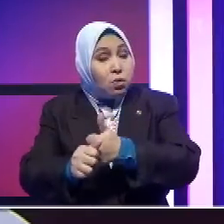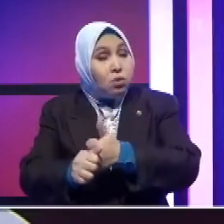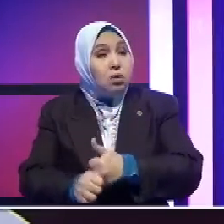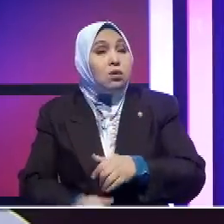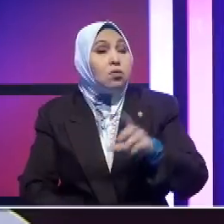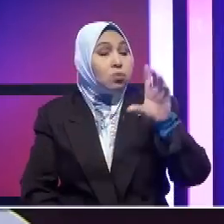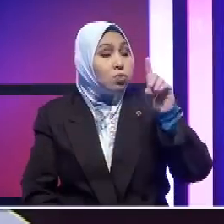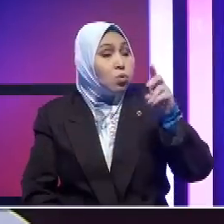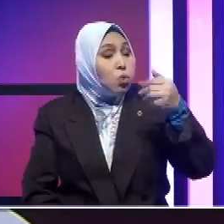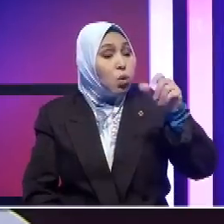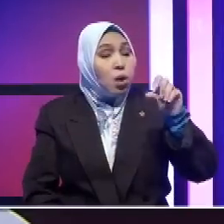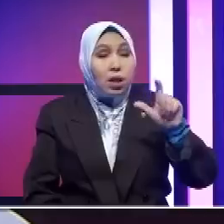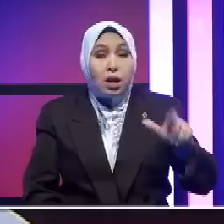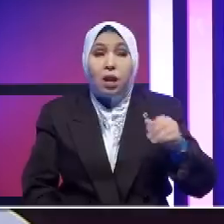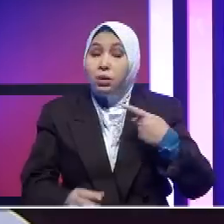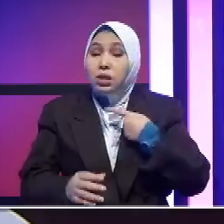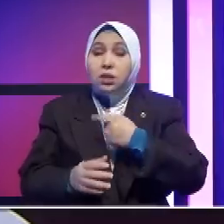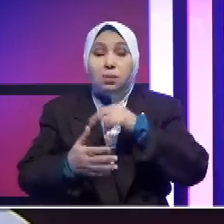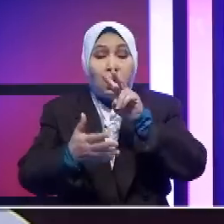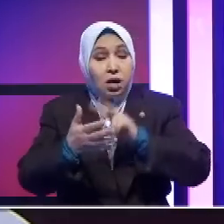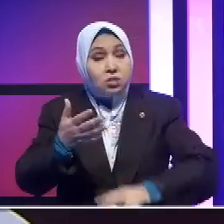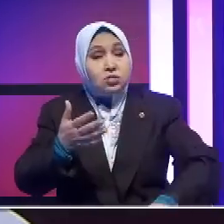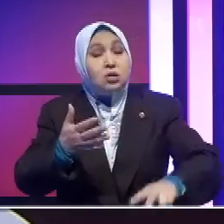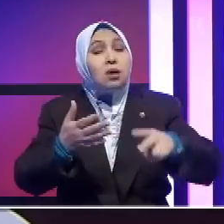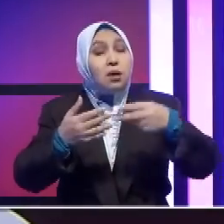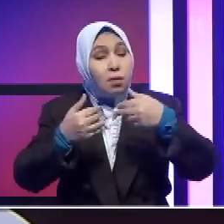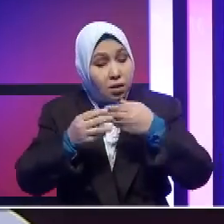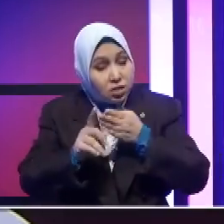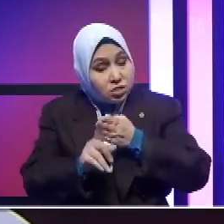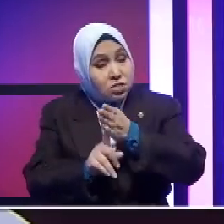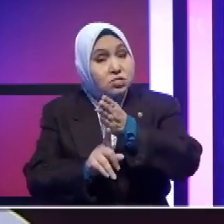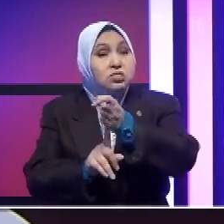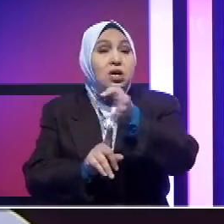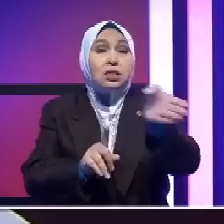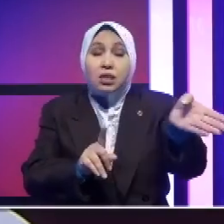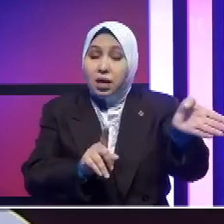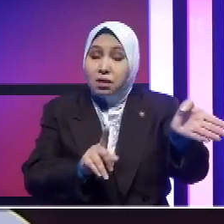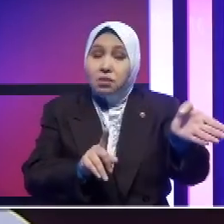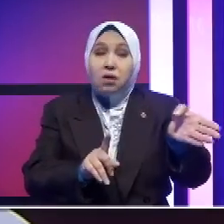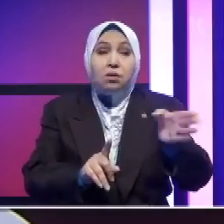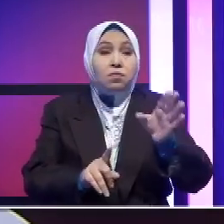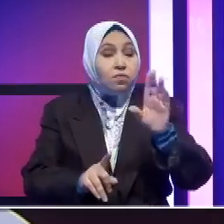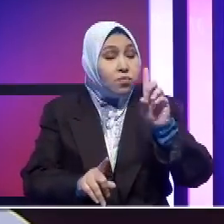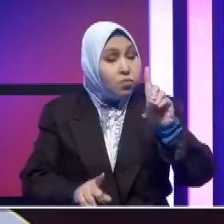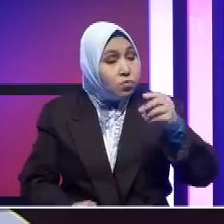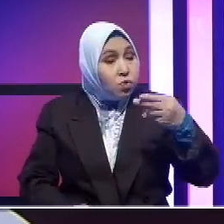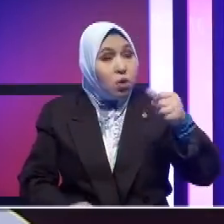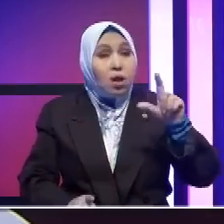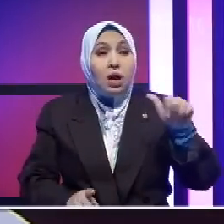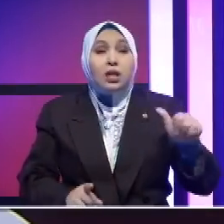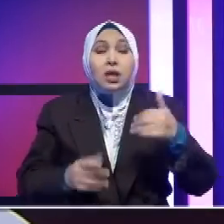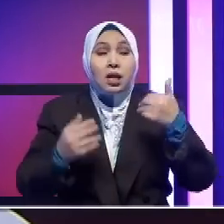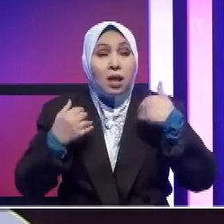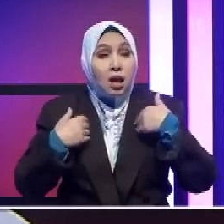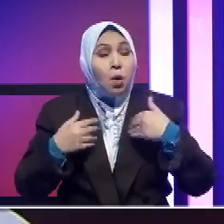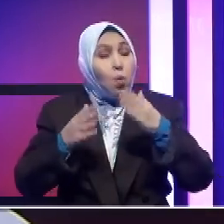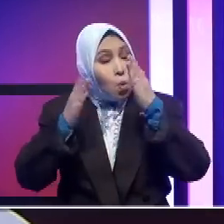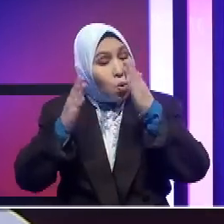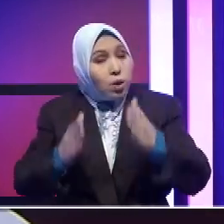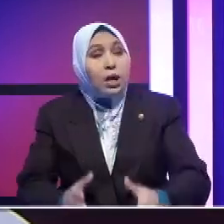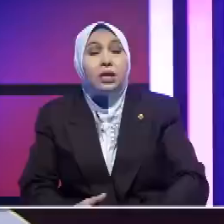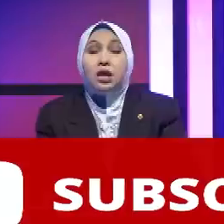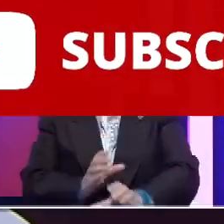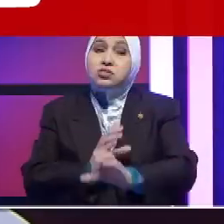ini kalau kita baca Fatihah ustaz ya, waladdallin, itu bukan orang yang disesatkan. Dal ini maksud lainnya adalah hub. Nah, itu sebabnya orang yang